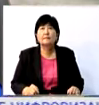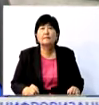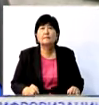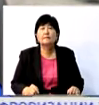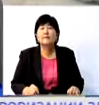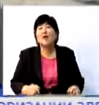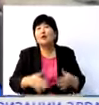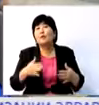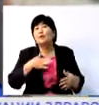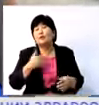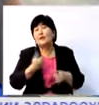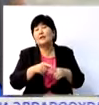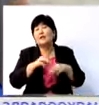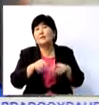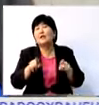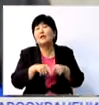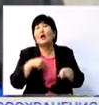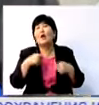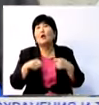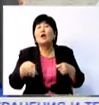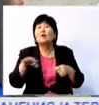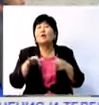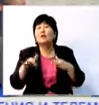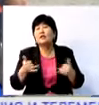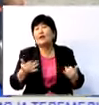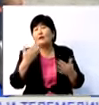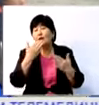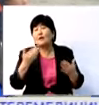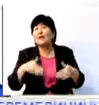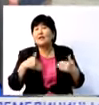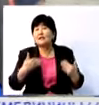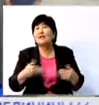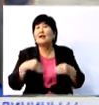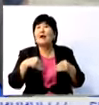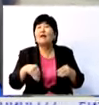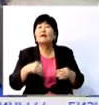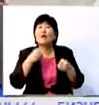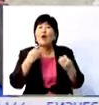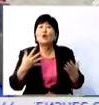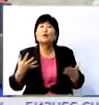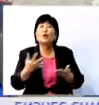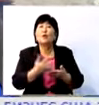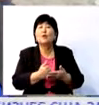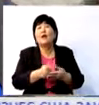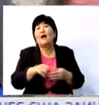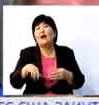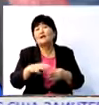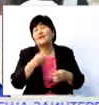килограмм. Большое спасибо за проведение такой ярмарки. Все делается для народа. Желаем аграриям хороших урожаев, а